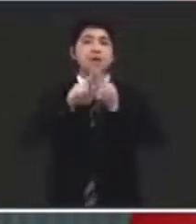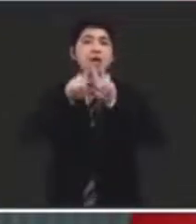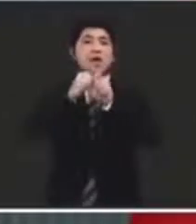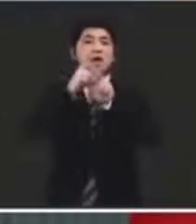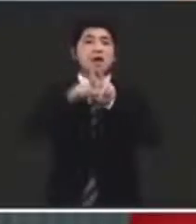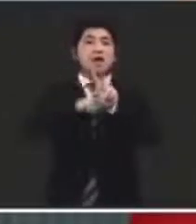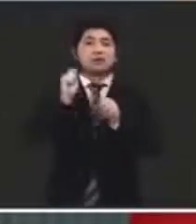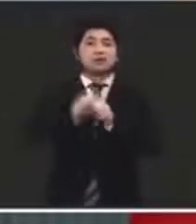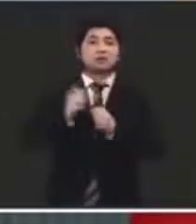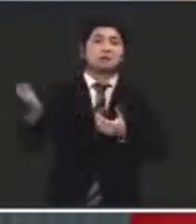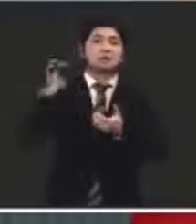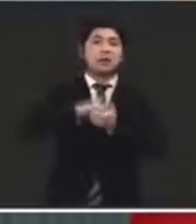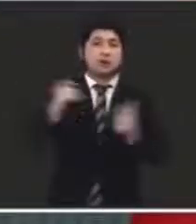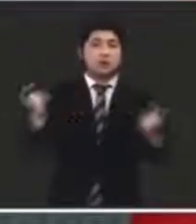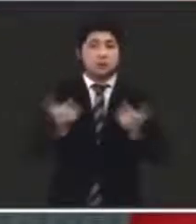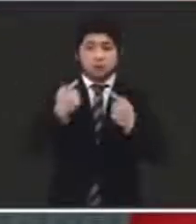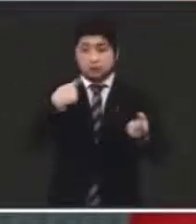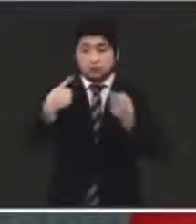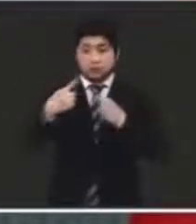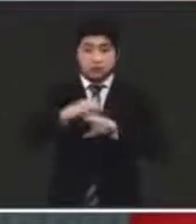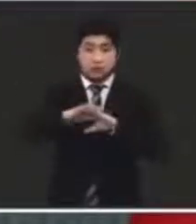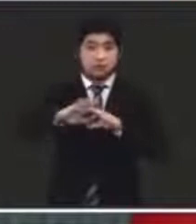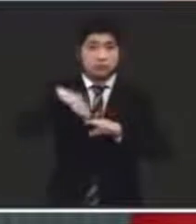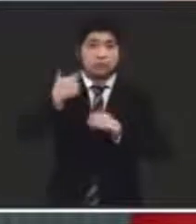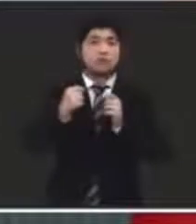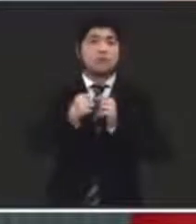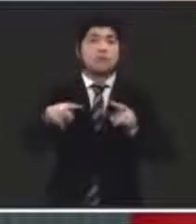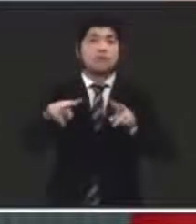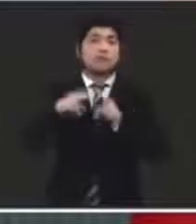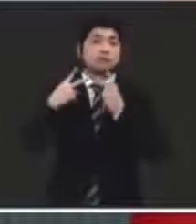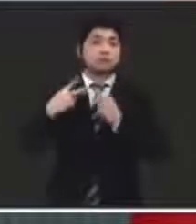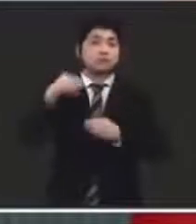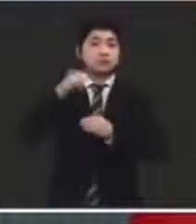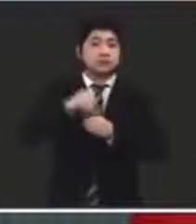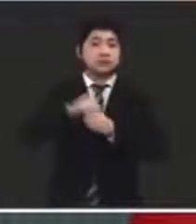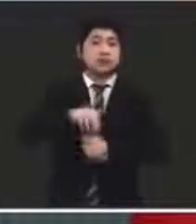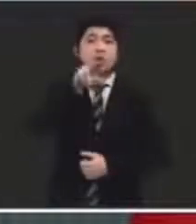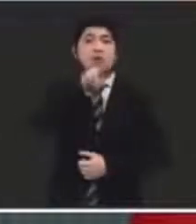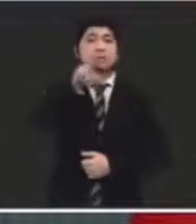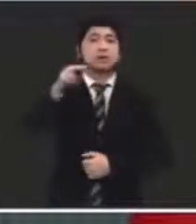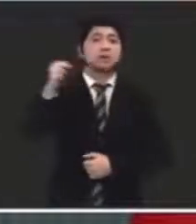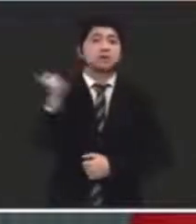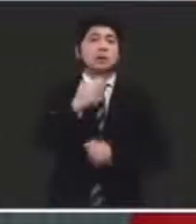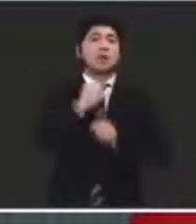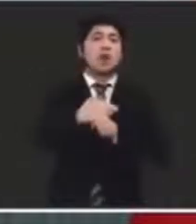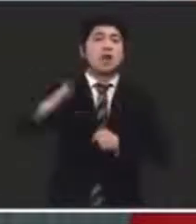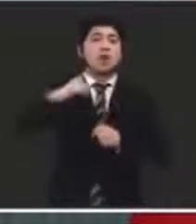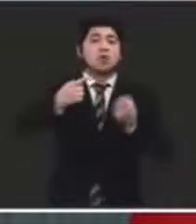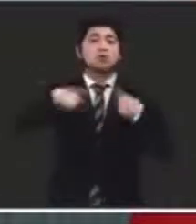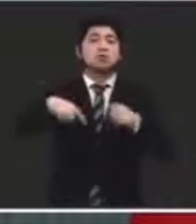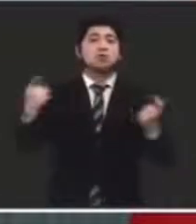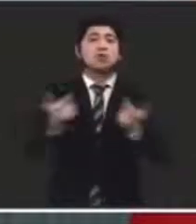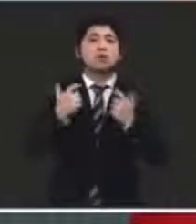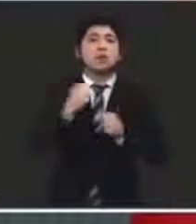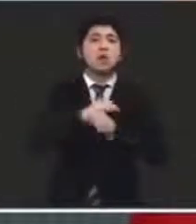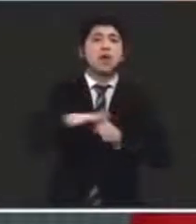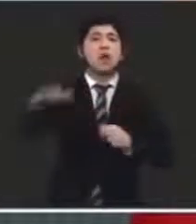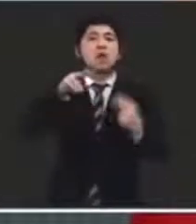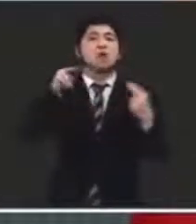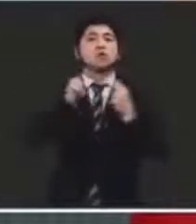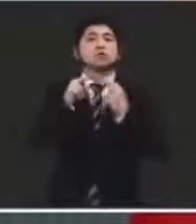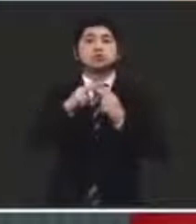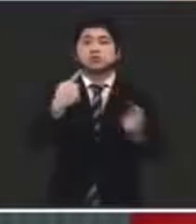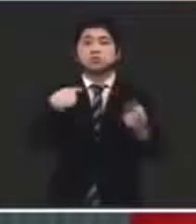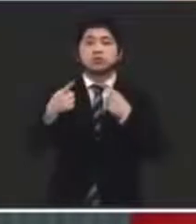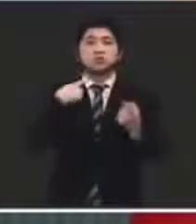İşbirliği Teşkilatı zirvesinin ardından Birleşmiş Milletler 77 genel kurulu genel görüşmelerine